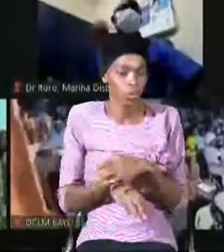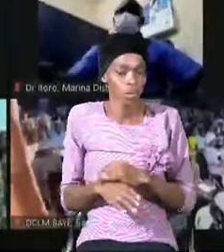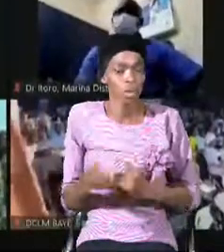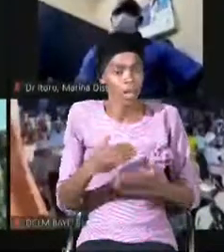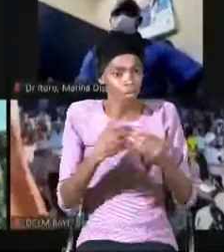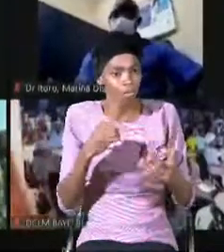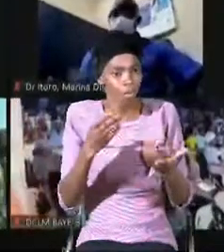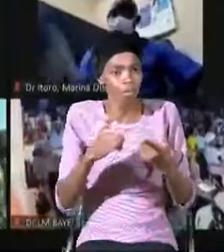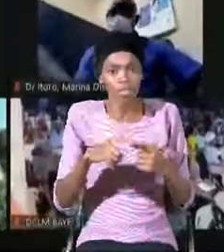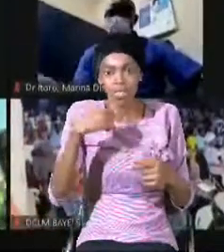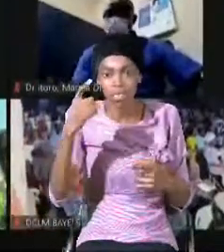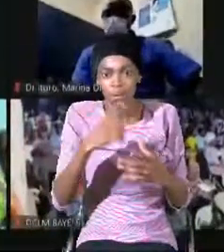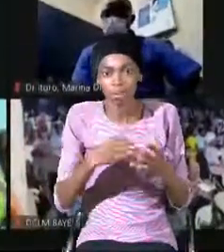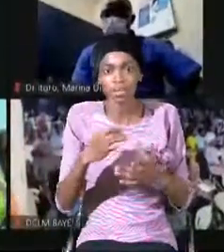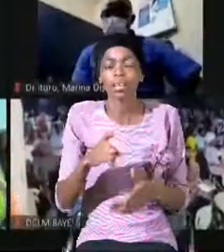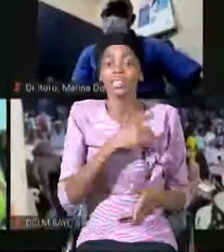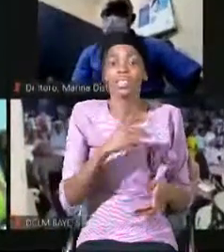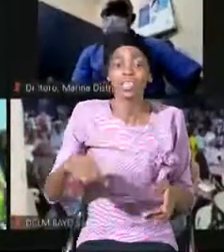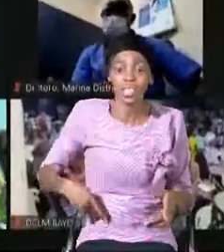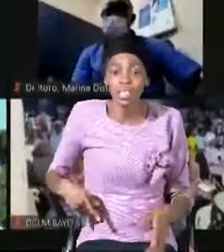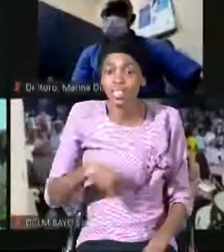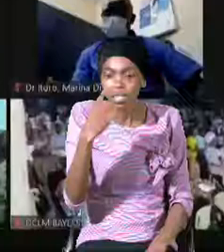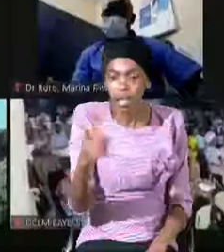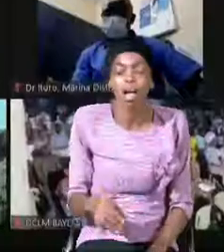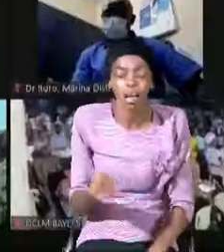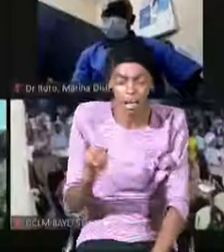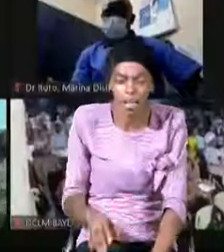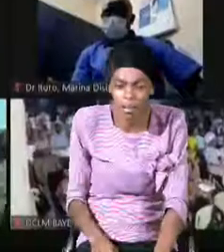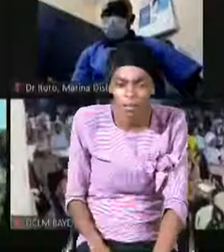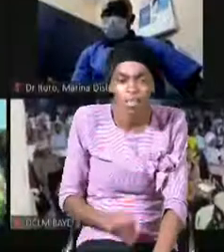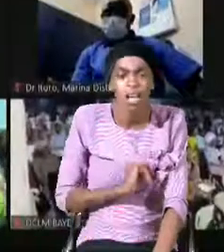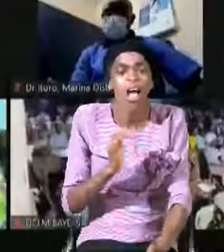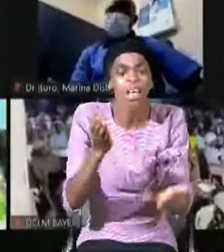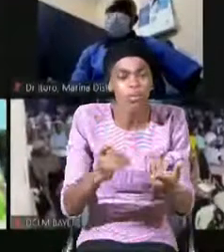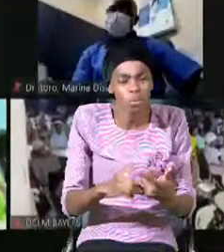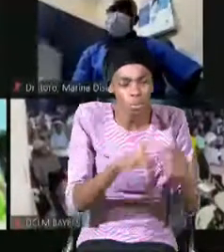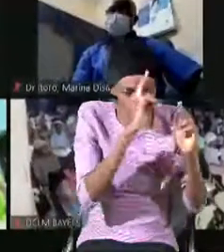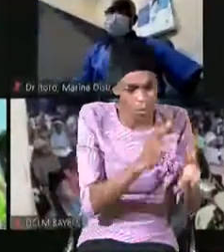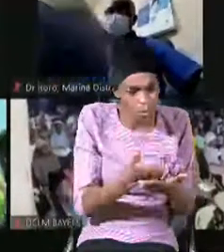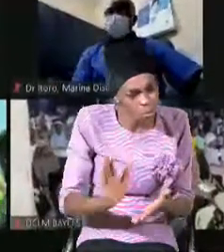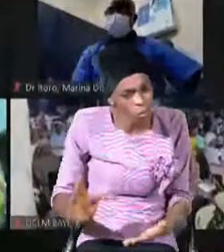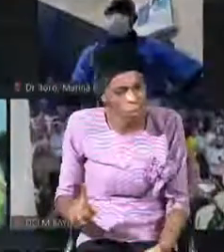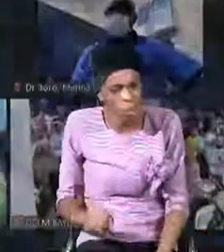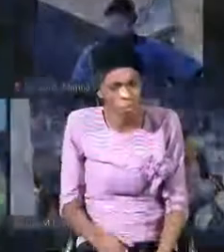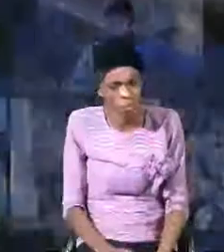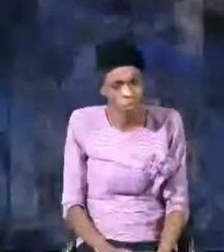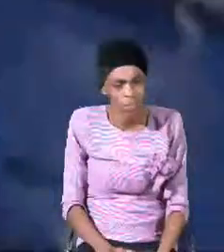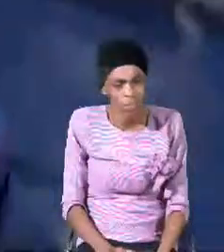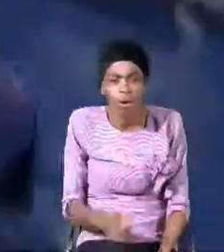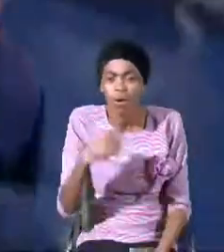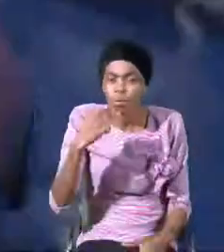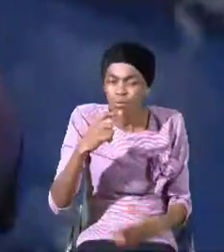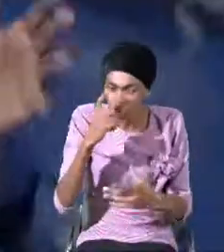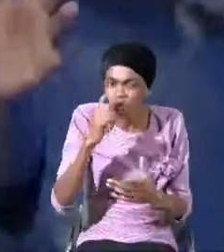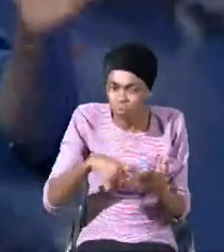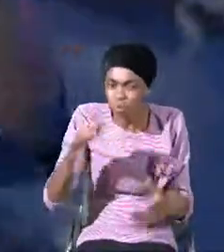ne dise ce qu'il veut dire, le roi a dit, maintenant, je vais honorer quelqu'un.